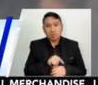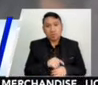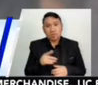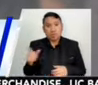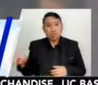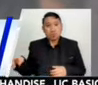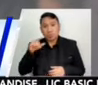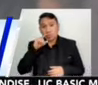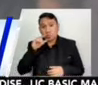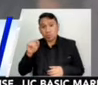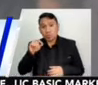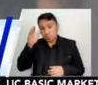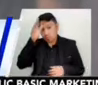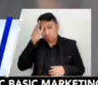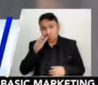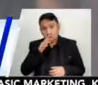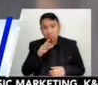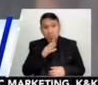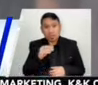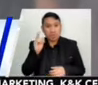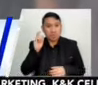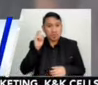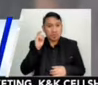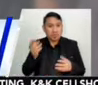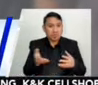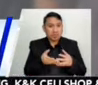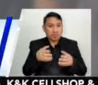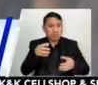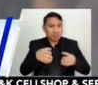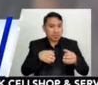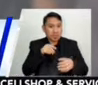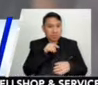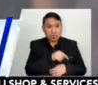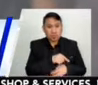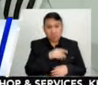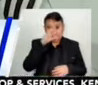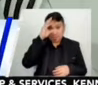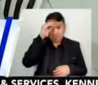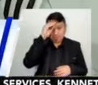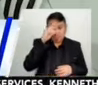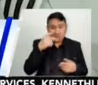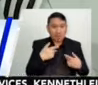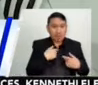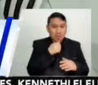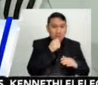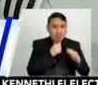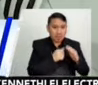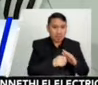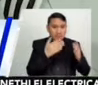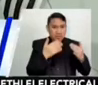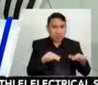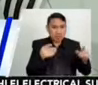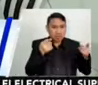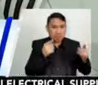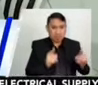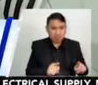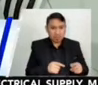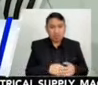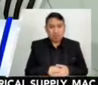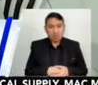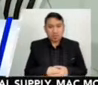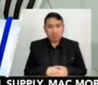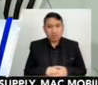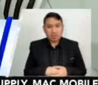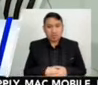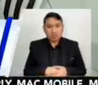mga magulang at agad nagsampa ng reklamo laban sa nobyo na nagagaw matapos ang krimen final ng ating